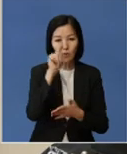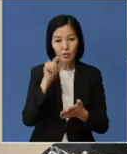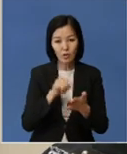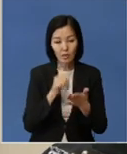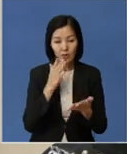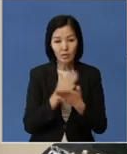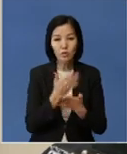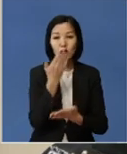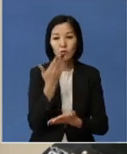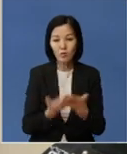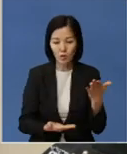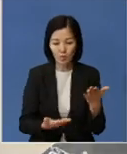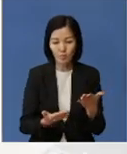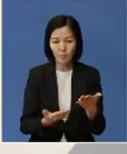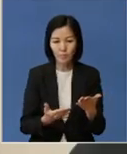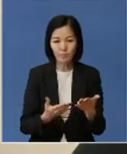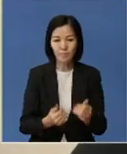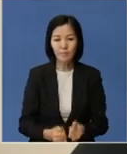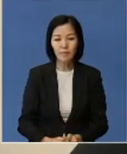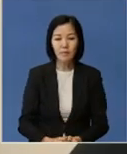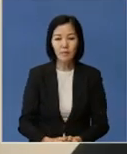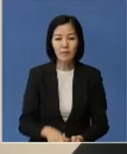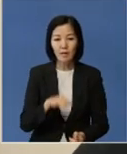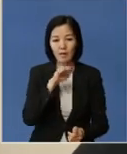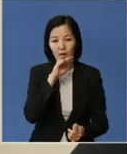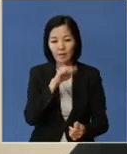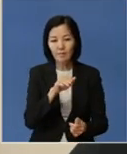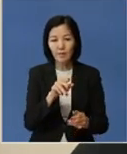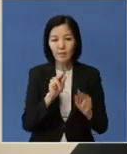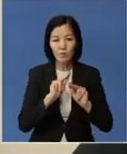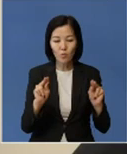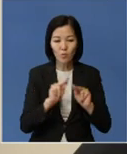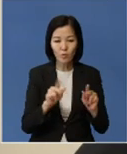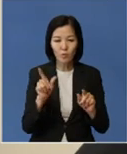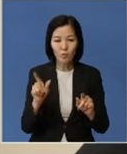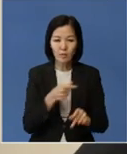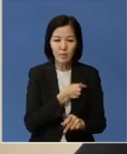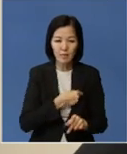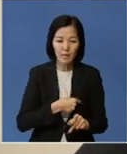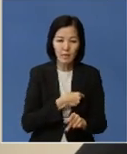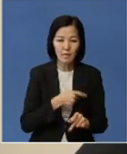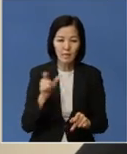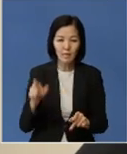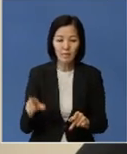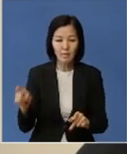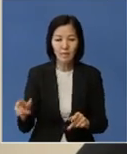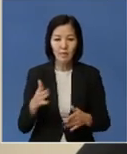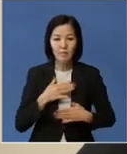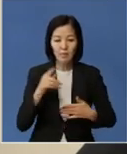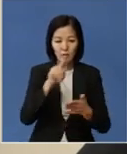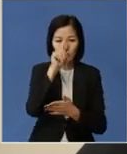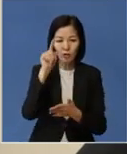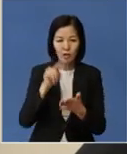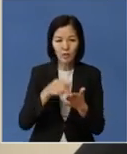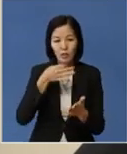сол сұрақтың жауабын алғым келеді. Ғалымдардан, оқытушылардан, барлық тренерлер біздің көкейіміздегі сұрақтардың